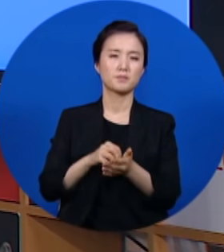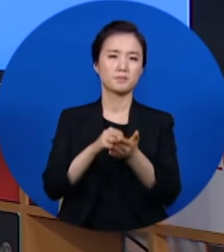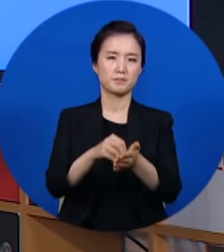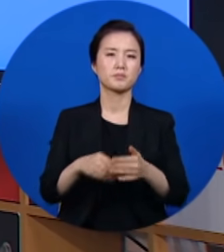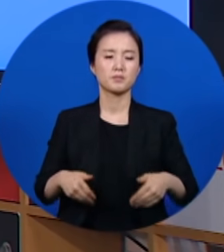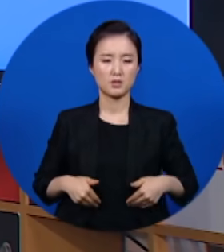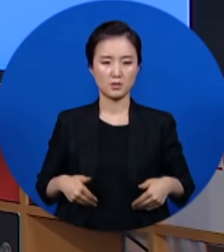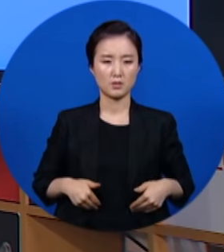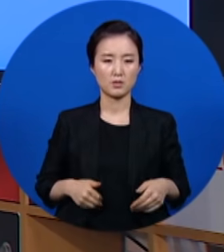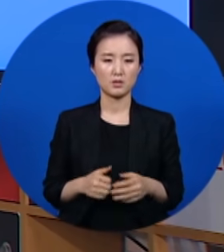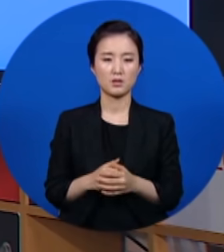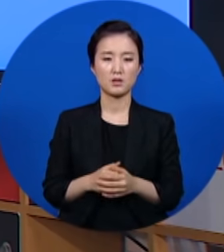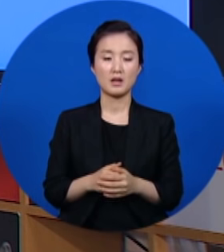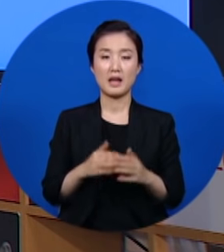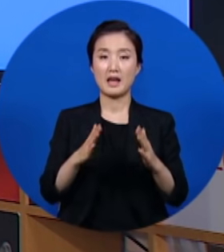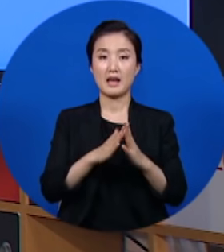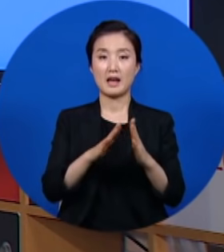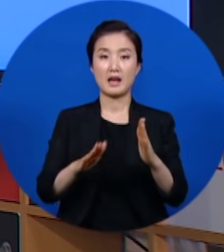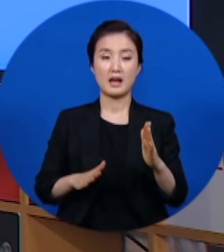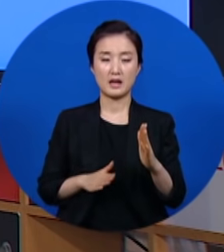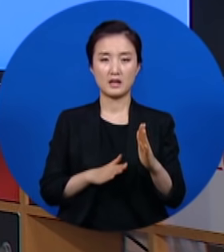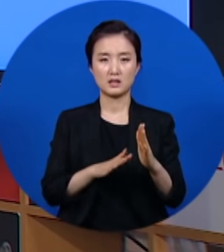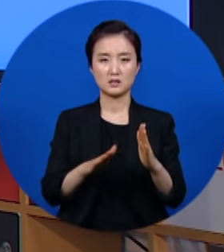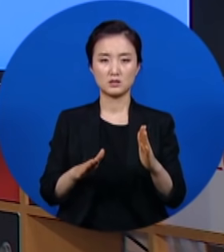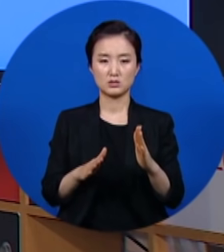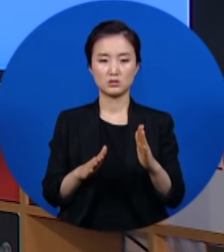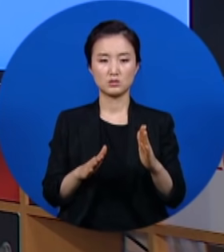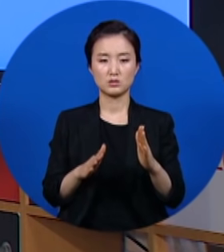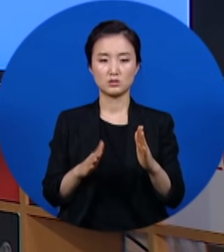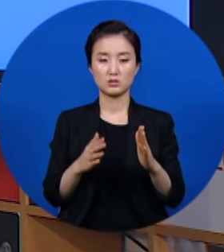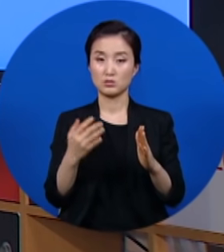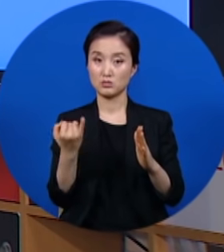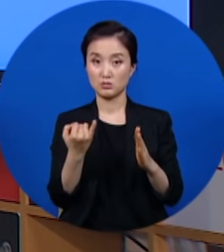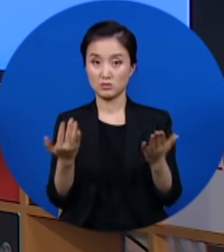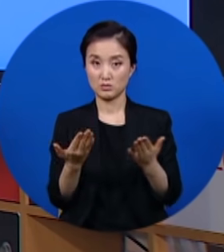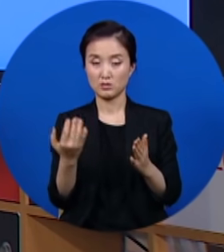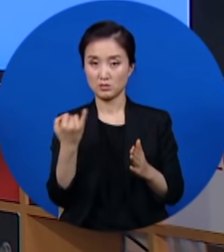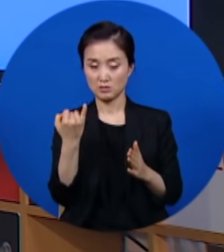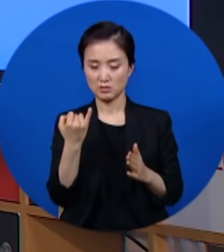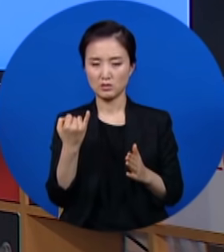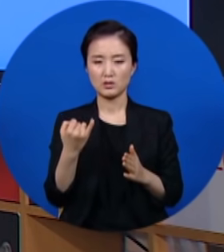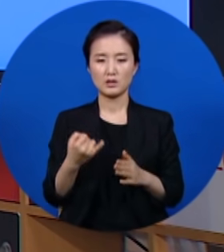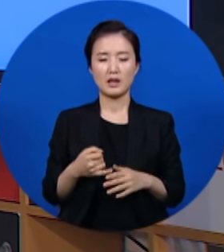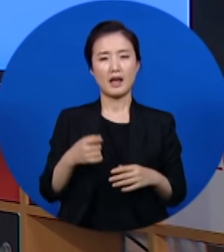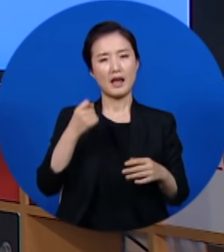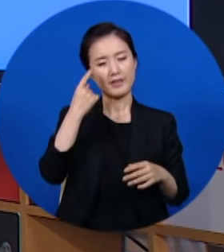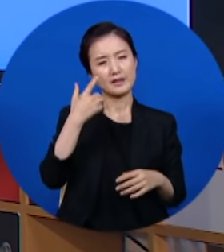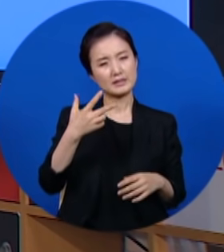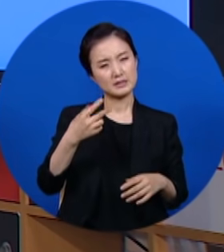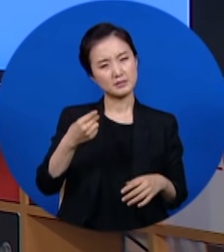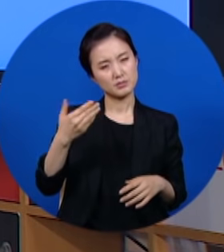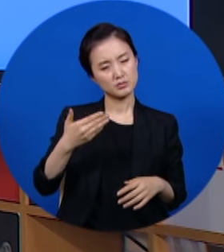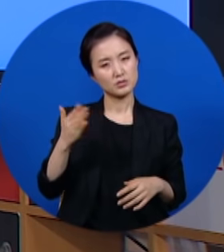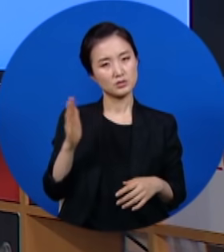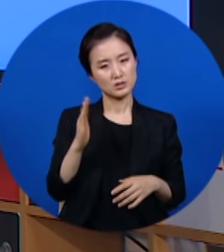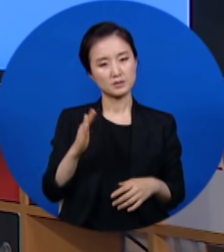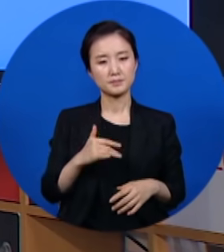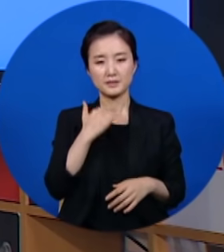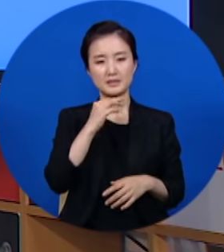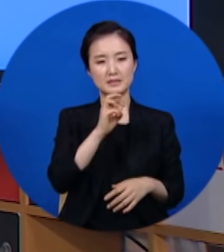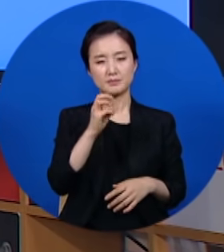가정주부가 한달에 89,000원 최악 금액 89,000 원 씩 30세부터